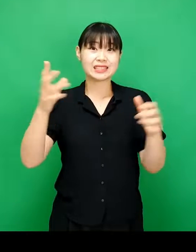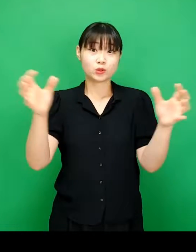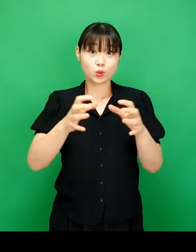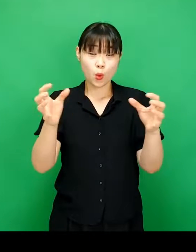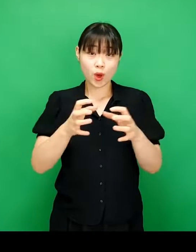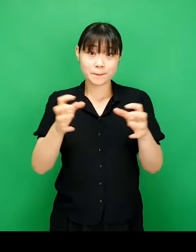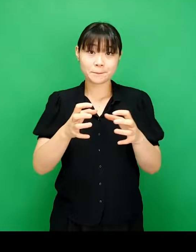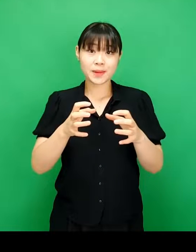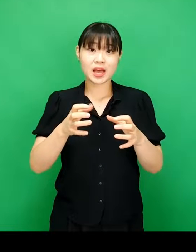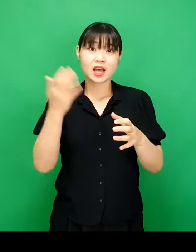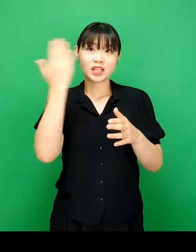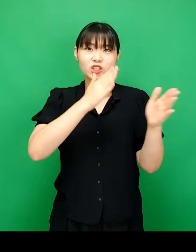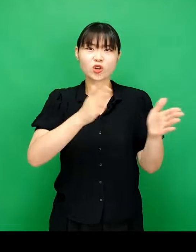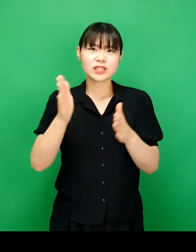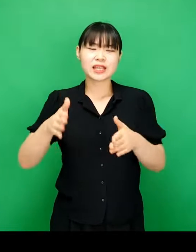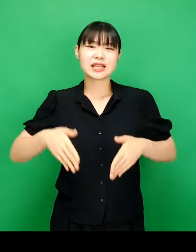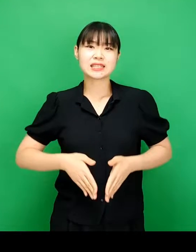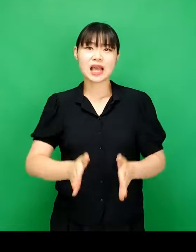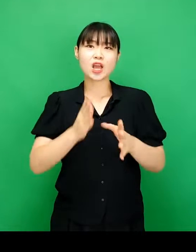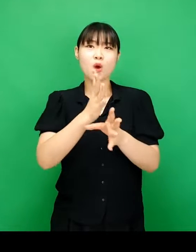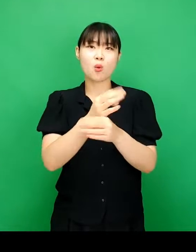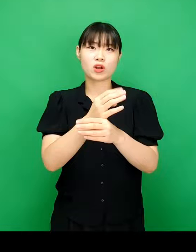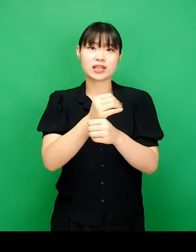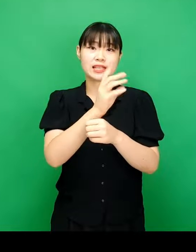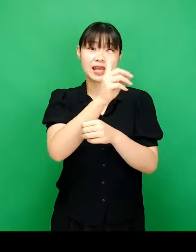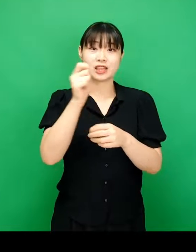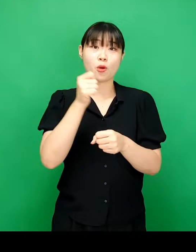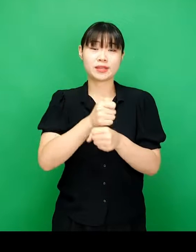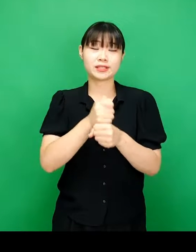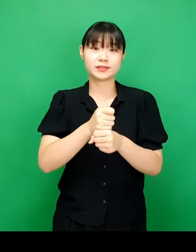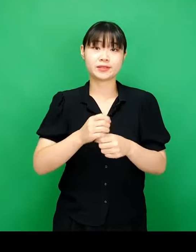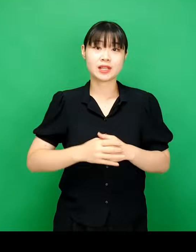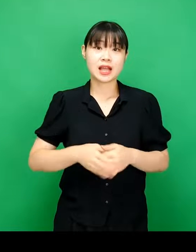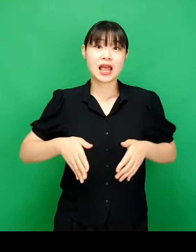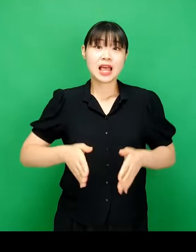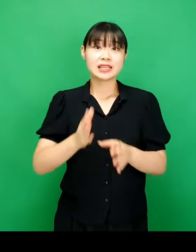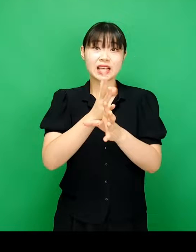정보를 다시 조합해서 정제된 생년월일 데이터를 만들겠습니다.